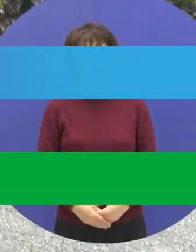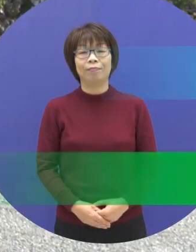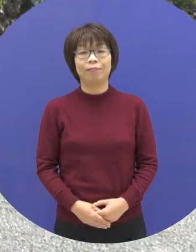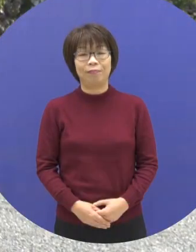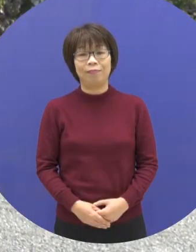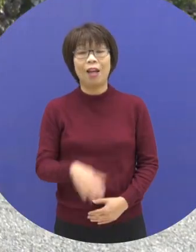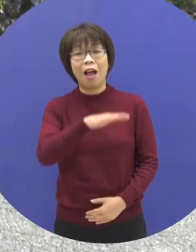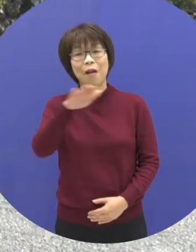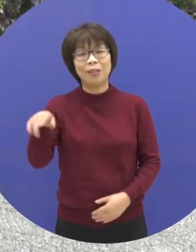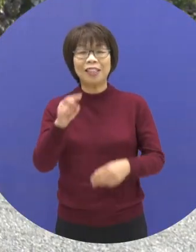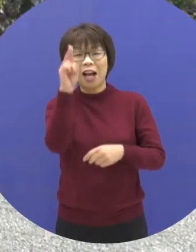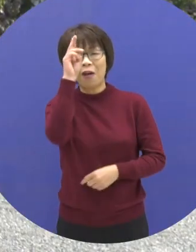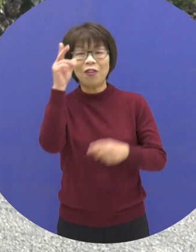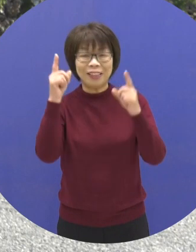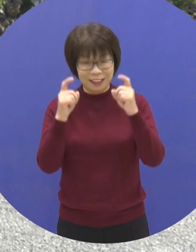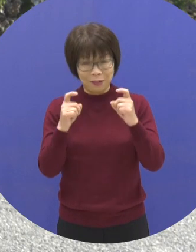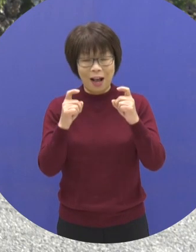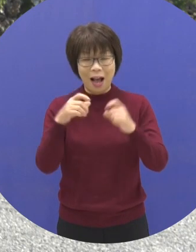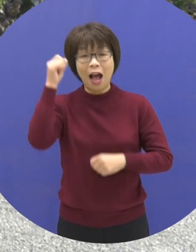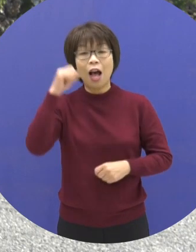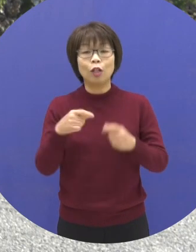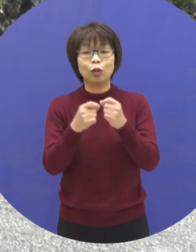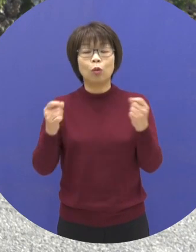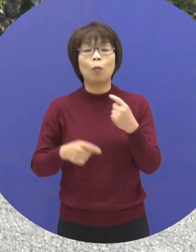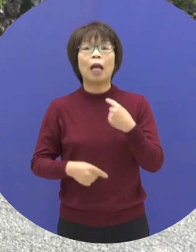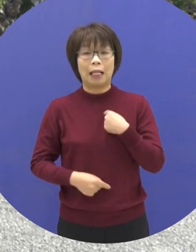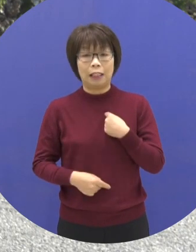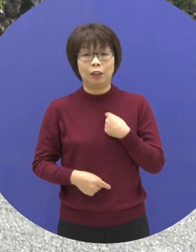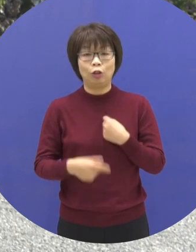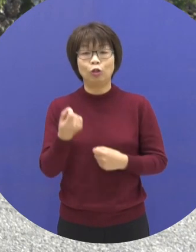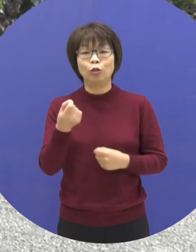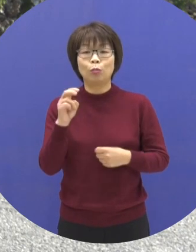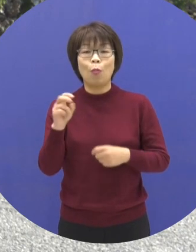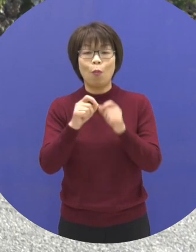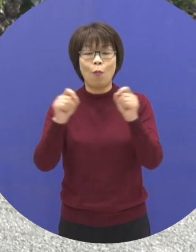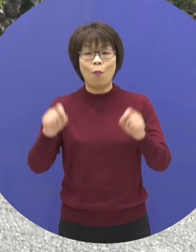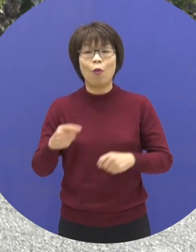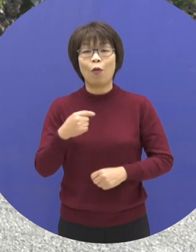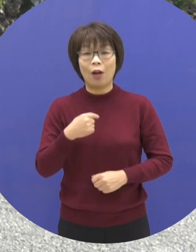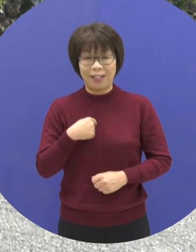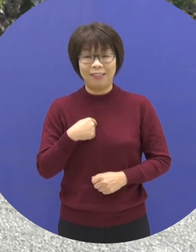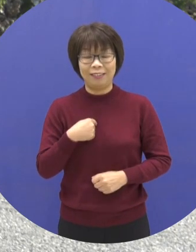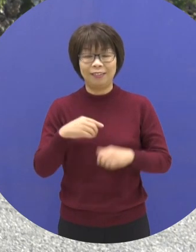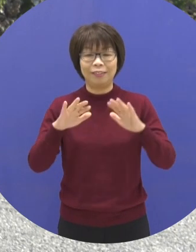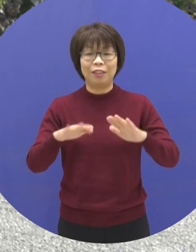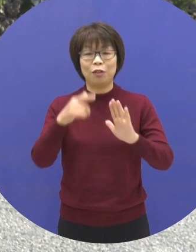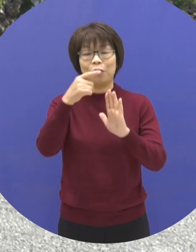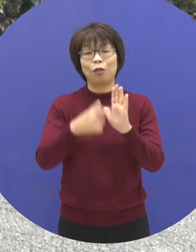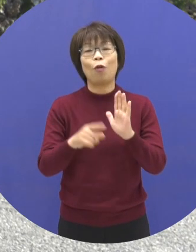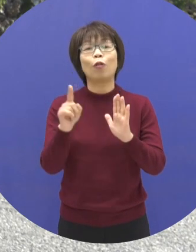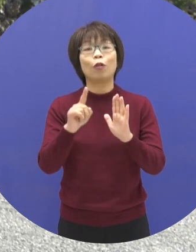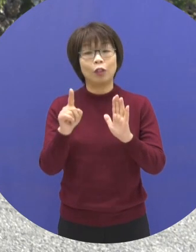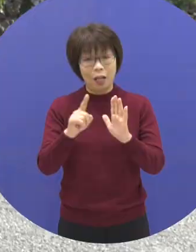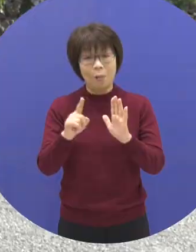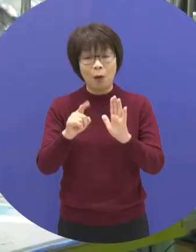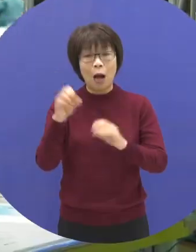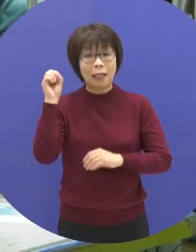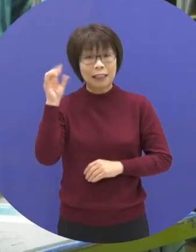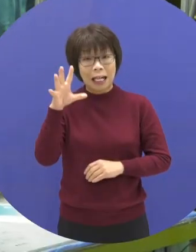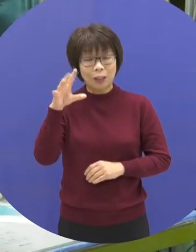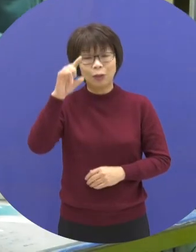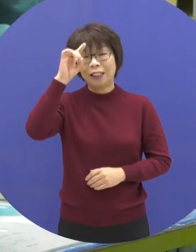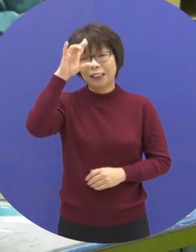ブーブー皆さんこんにちは歌座部長のローラーグッってポーター noon